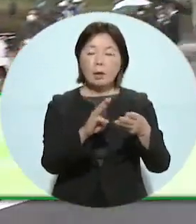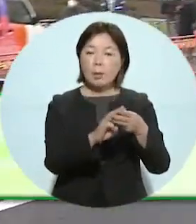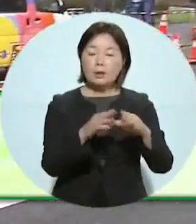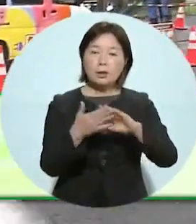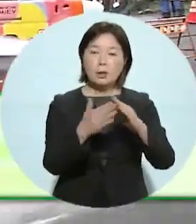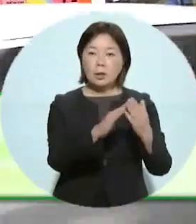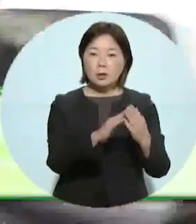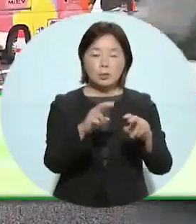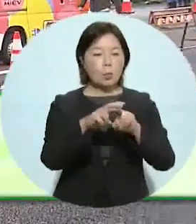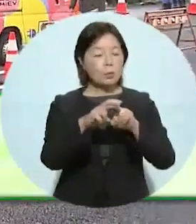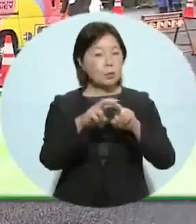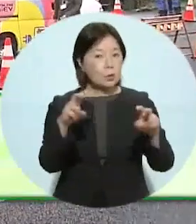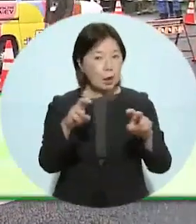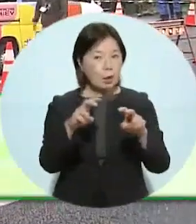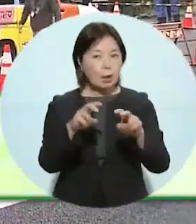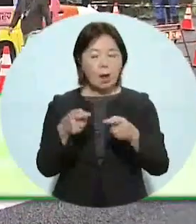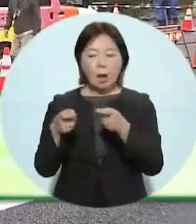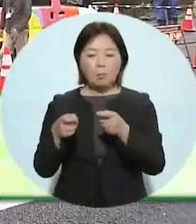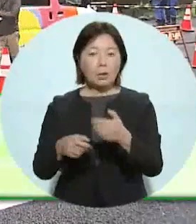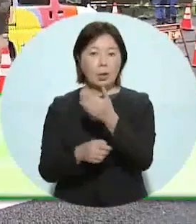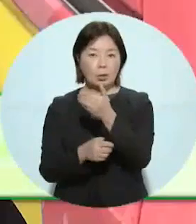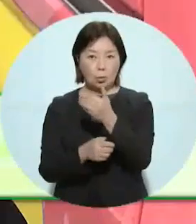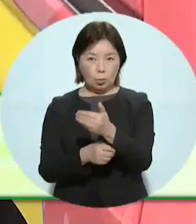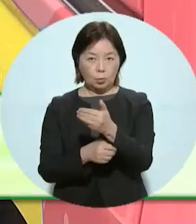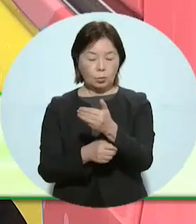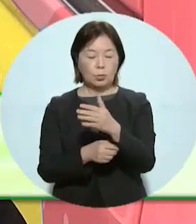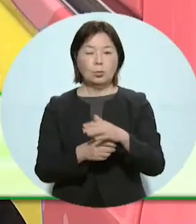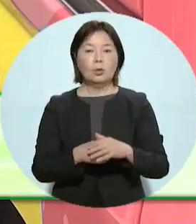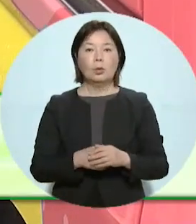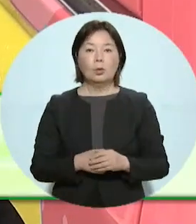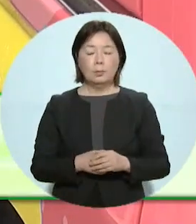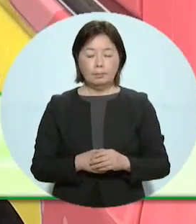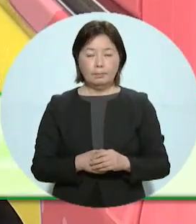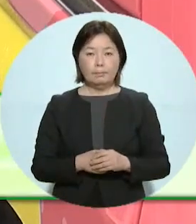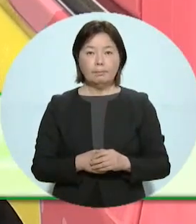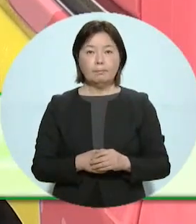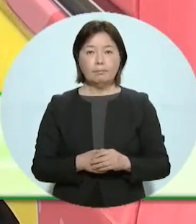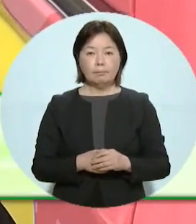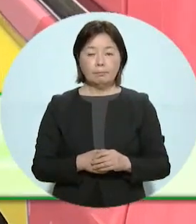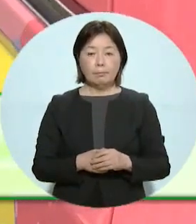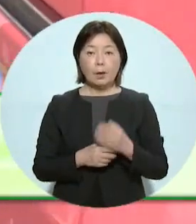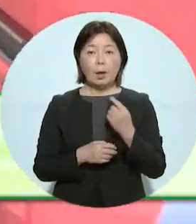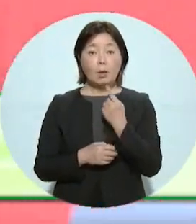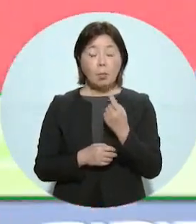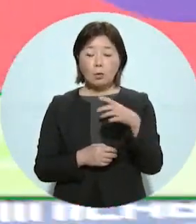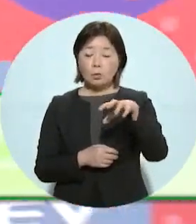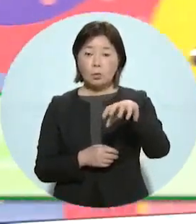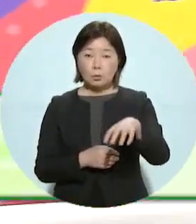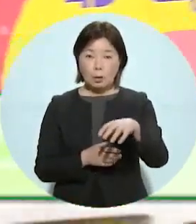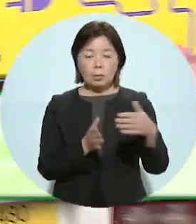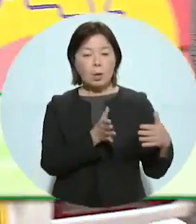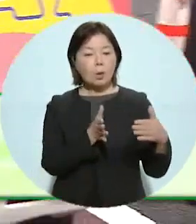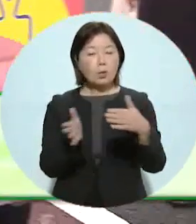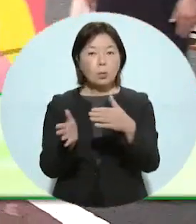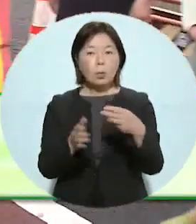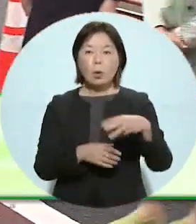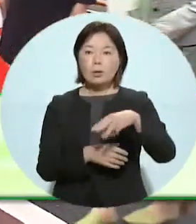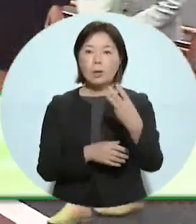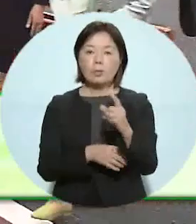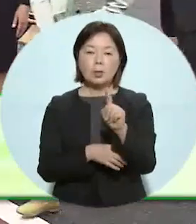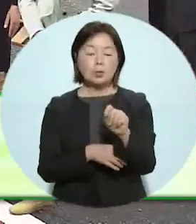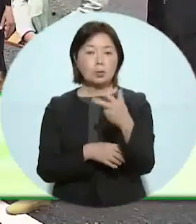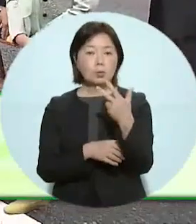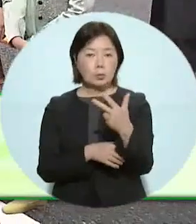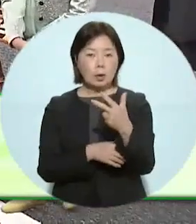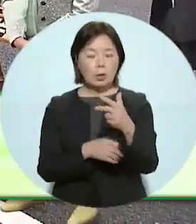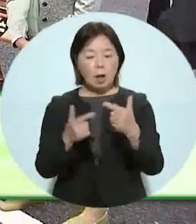区芝公園4丁目6-8です。もう一つは、都道317号、